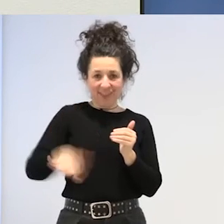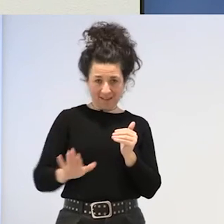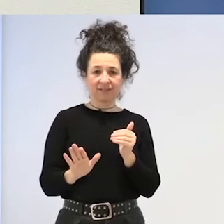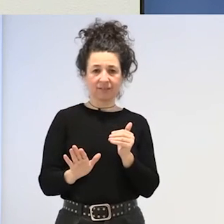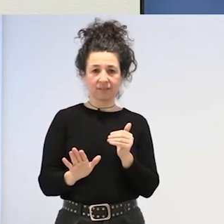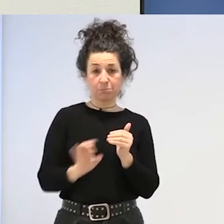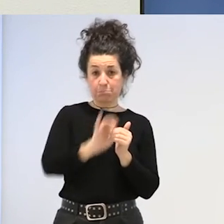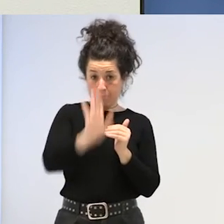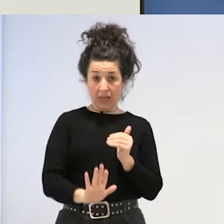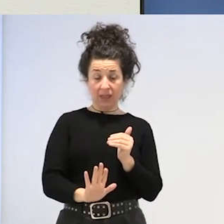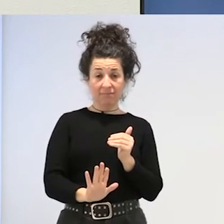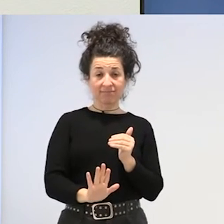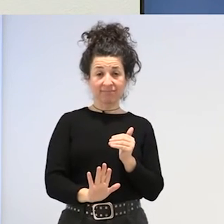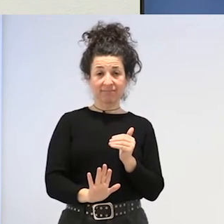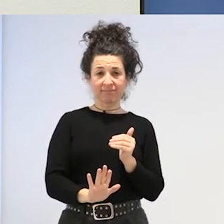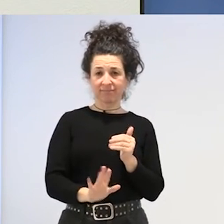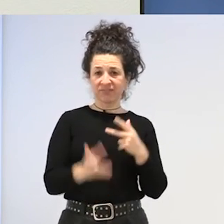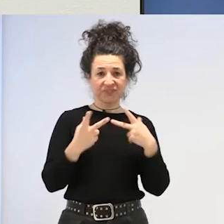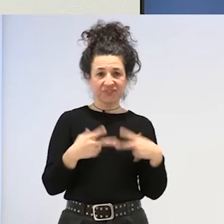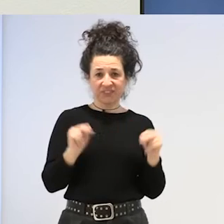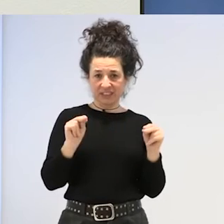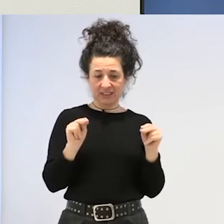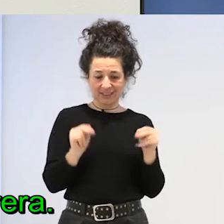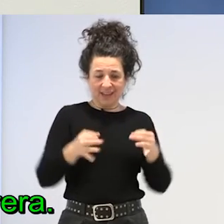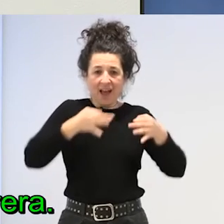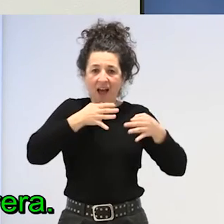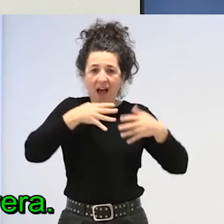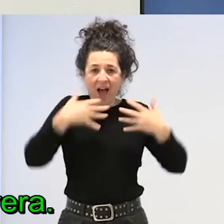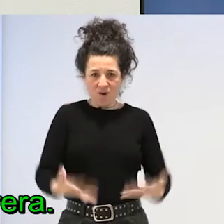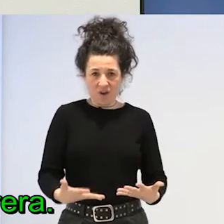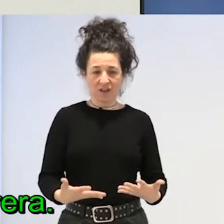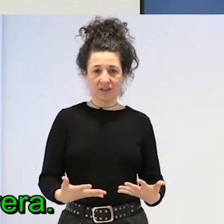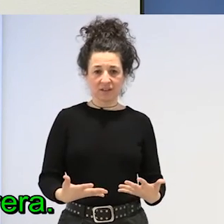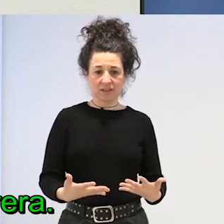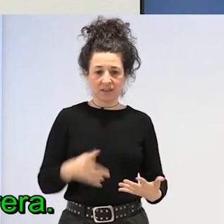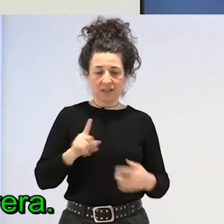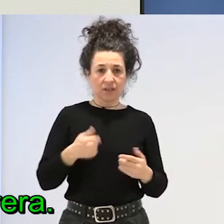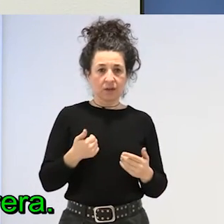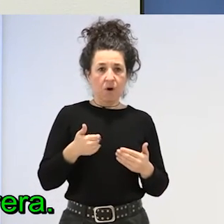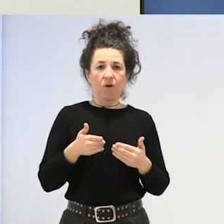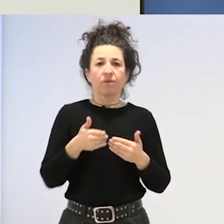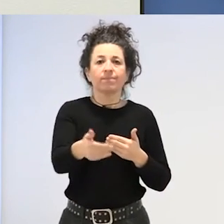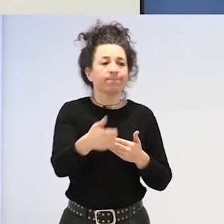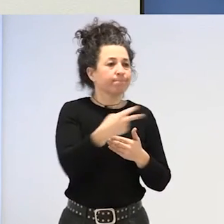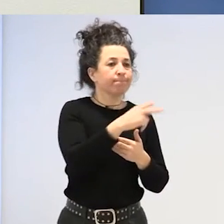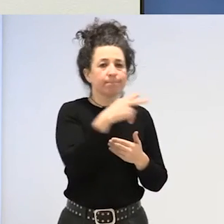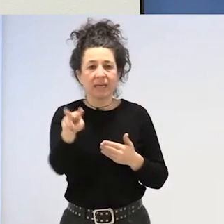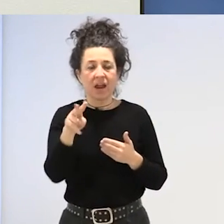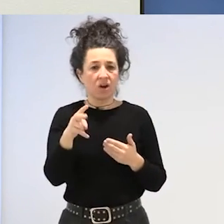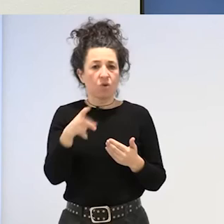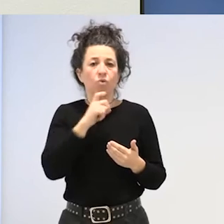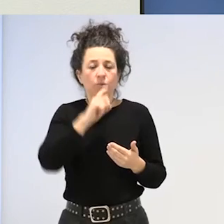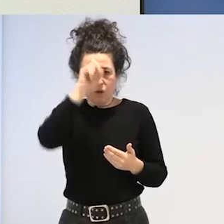itxura ematen du, ez? O sea, amaitu da. Hemen gaude, eta ez dakigu nola begiratu aurrera, ez? Osa, gaurkoa